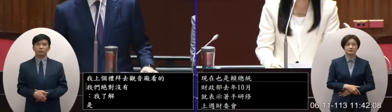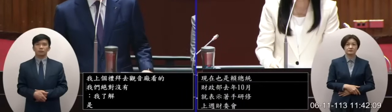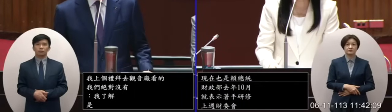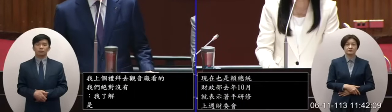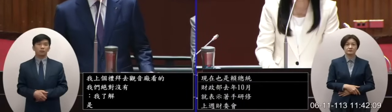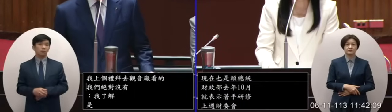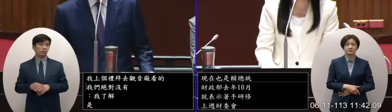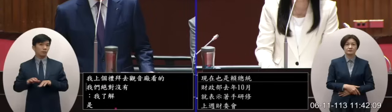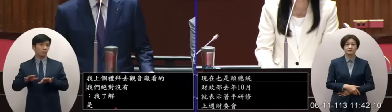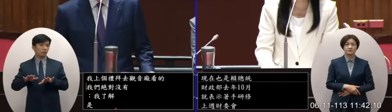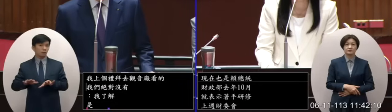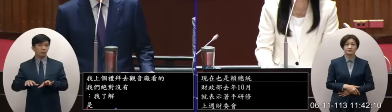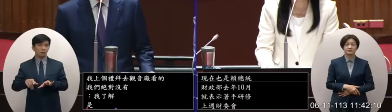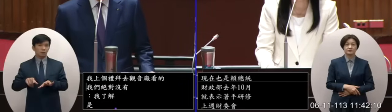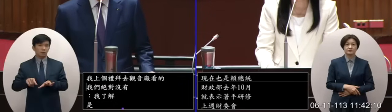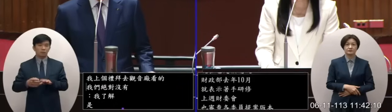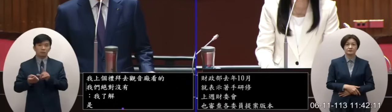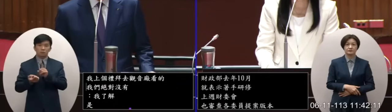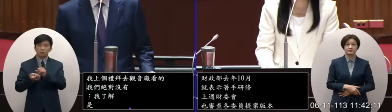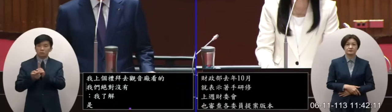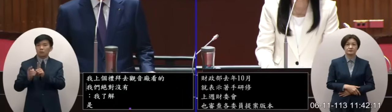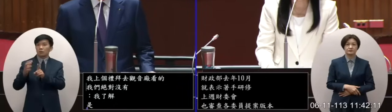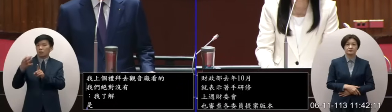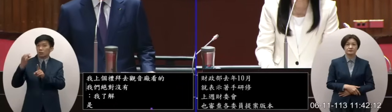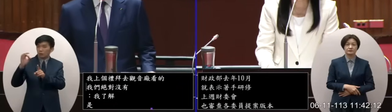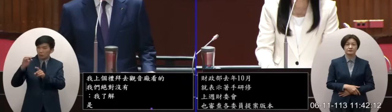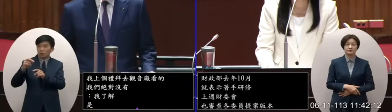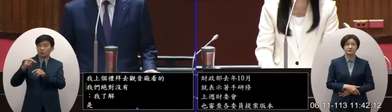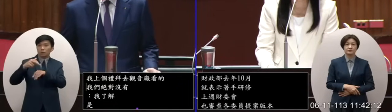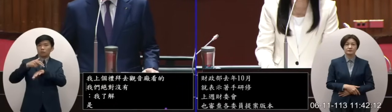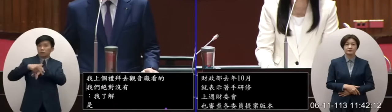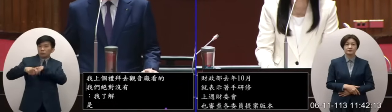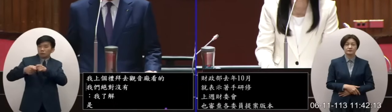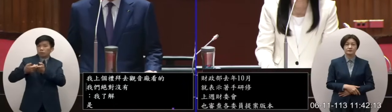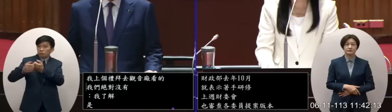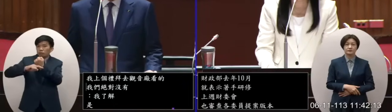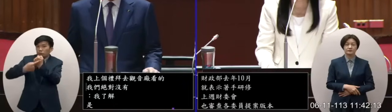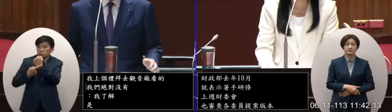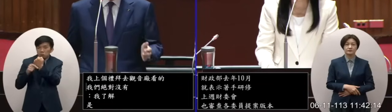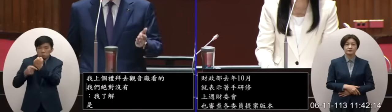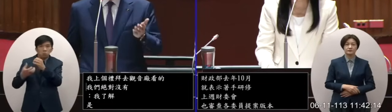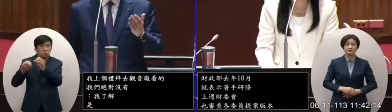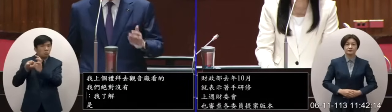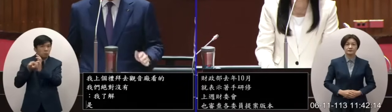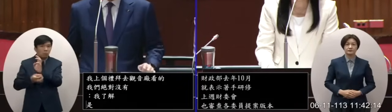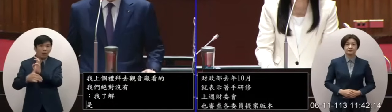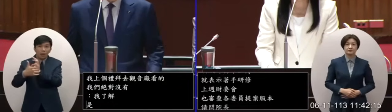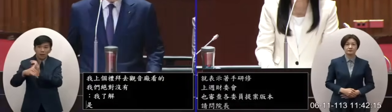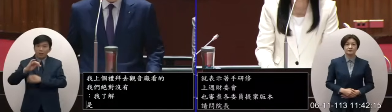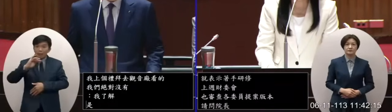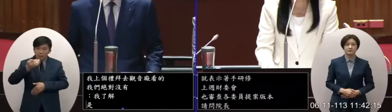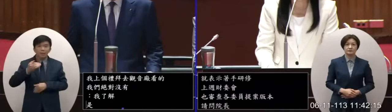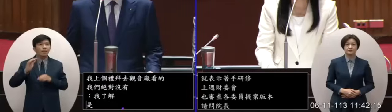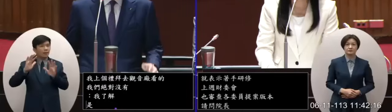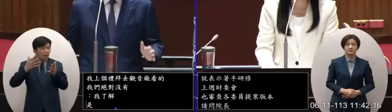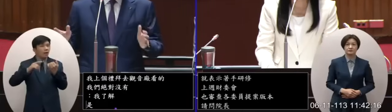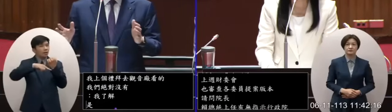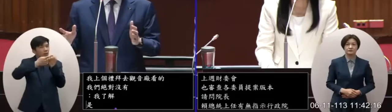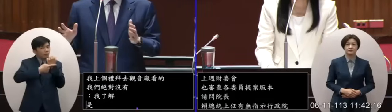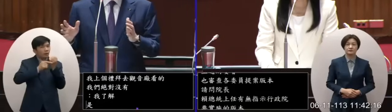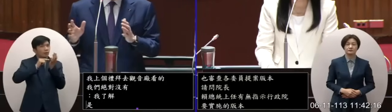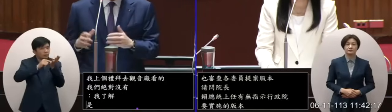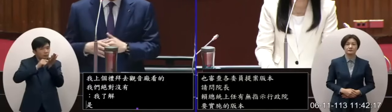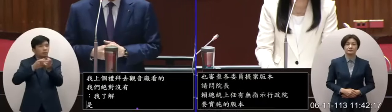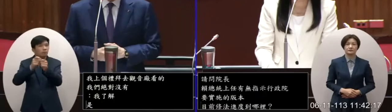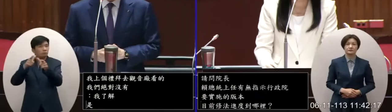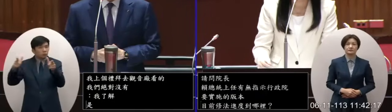现在我们是没有在针对财化法来做任何的修正内容的讨论，但是我知道大院已经有很多的法案，我们这个